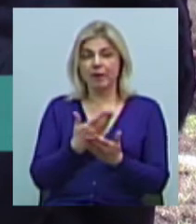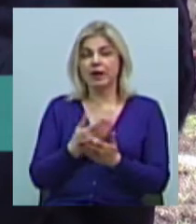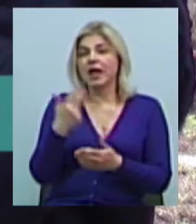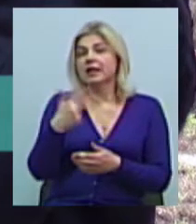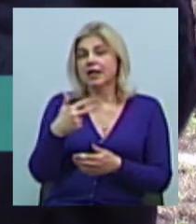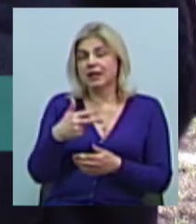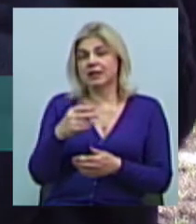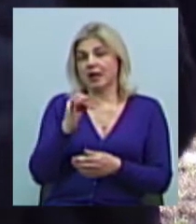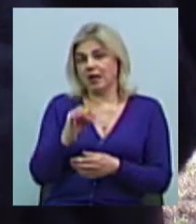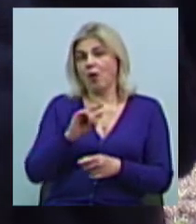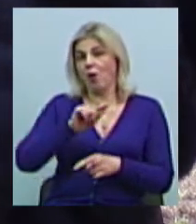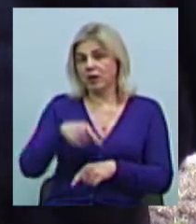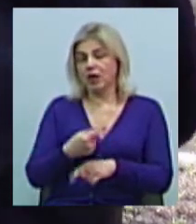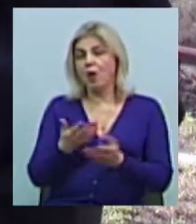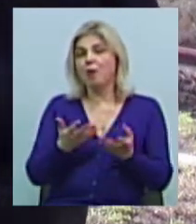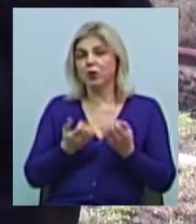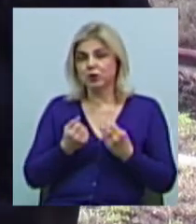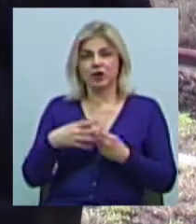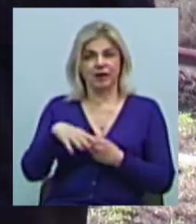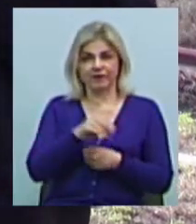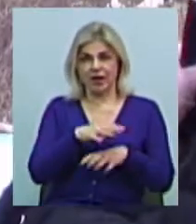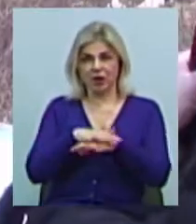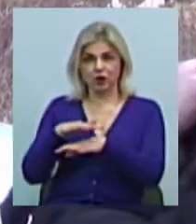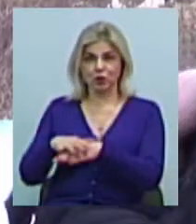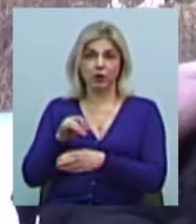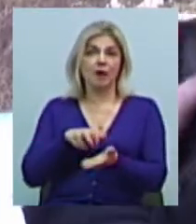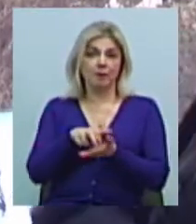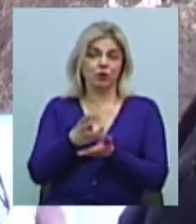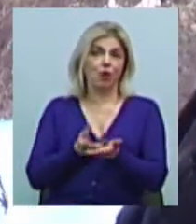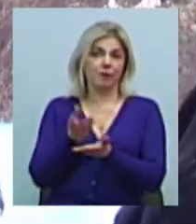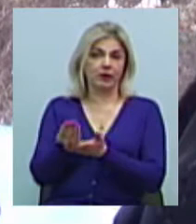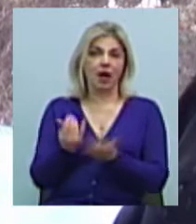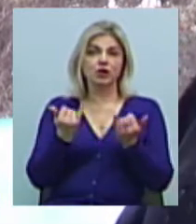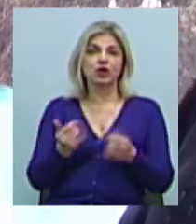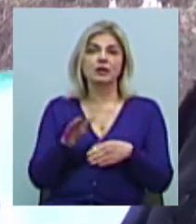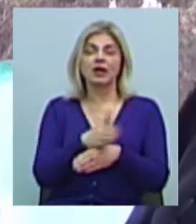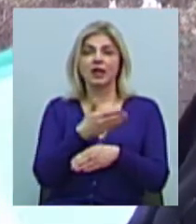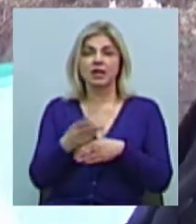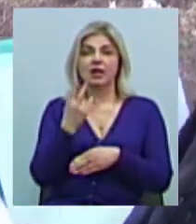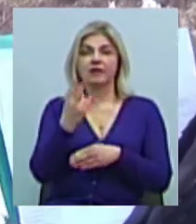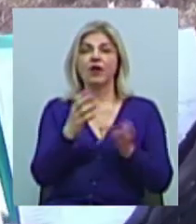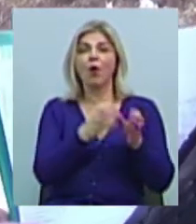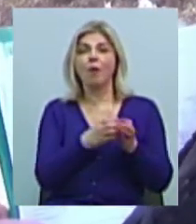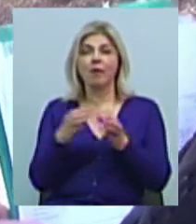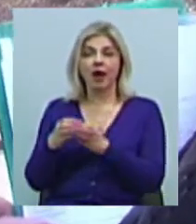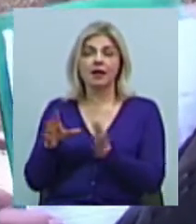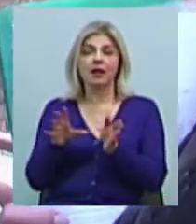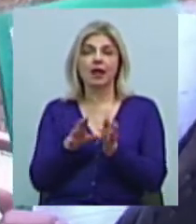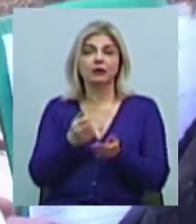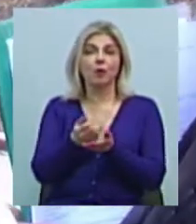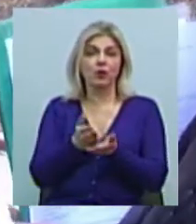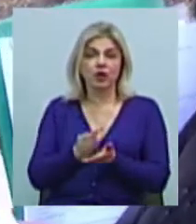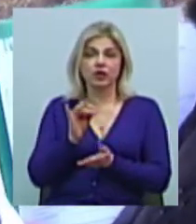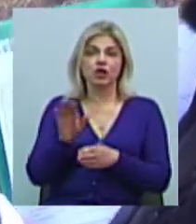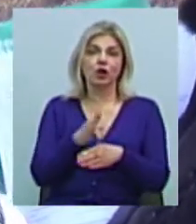годину постояв і отримав всі рахунки і пішов їх оплачувати. Ось зараз нас розділили просто дві компанії електропостачання. Та розподіл